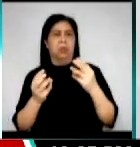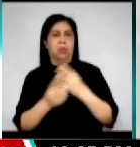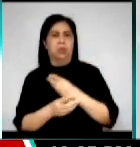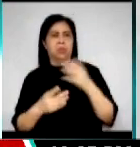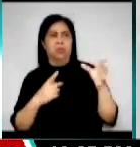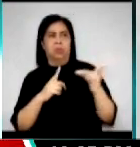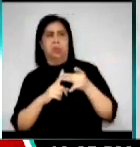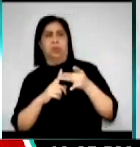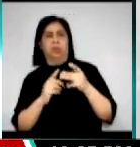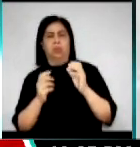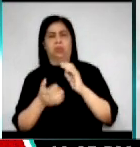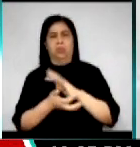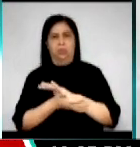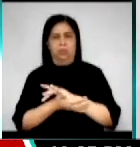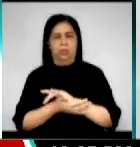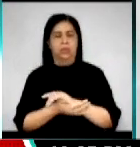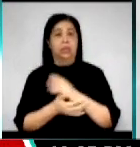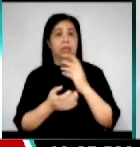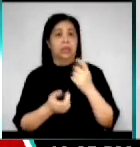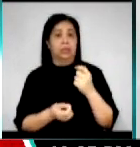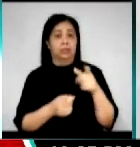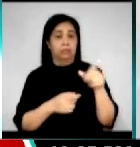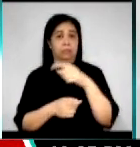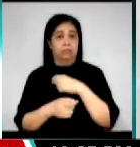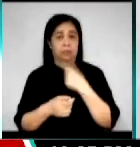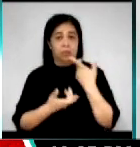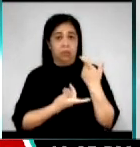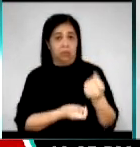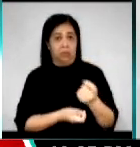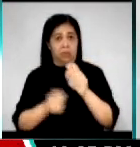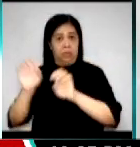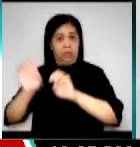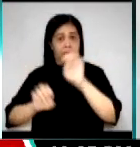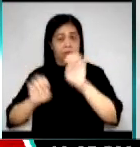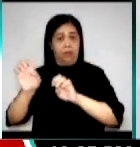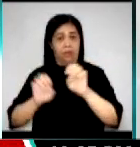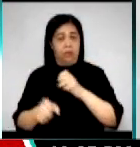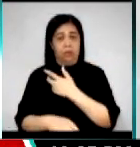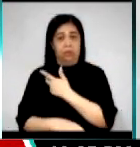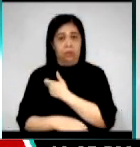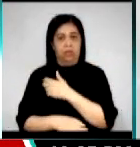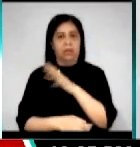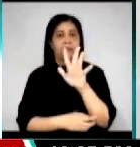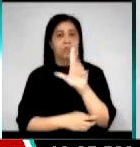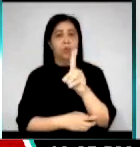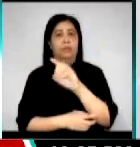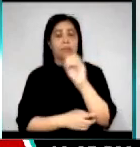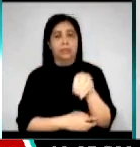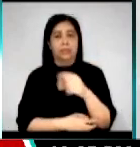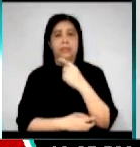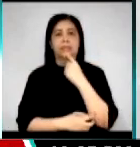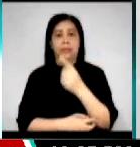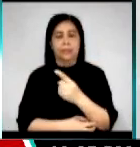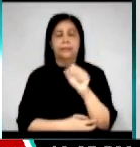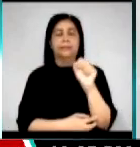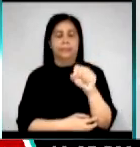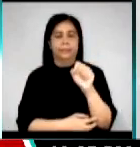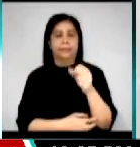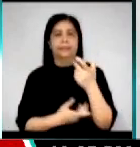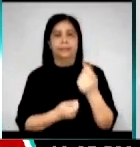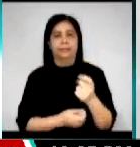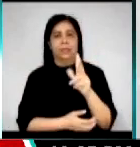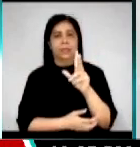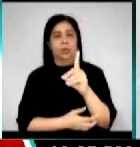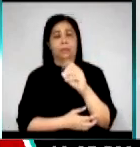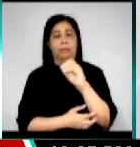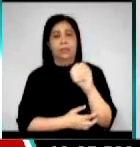sila. Kung tiwala ba sila sa evaluation ng gobyerno sa COVID vaccines, 51% ang nagsabing oo, 31% ang